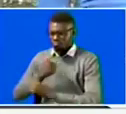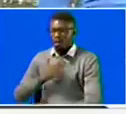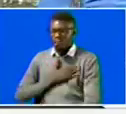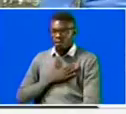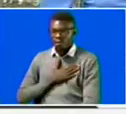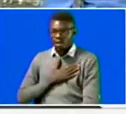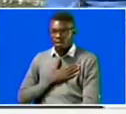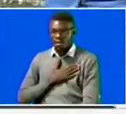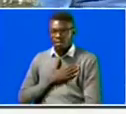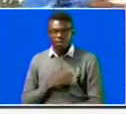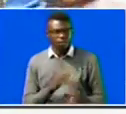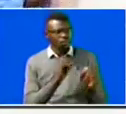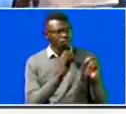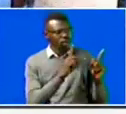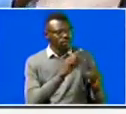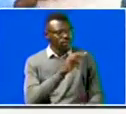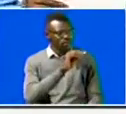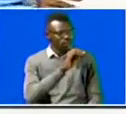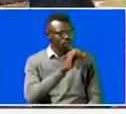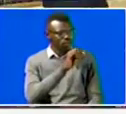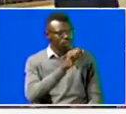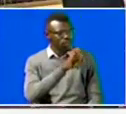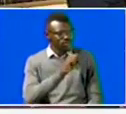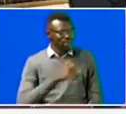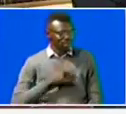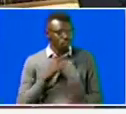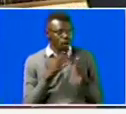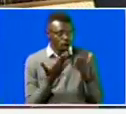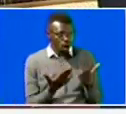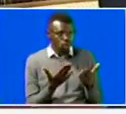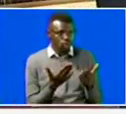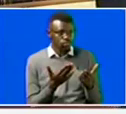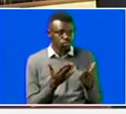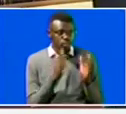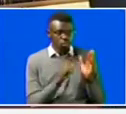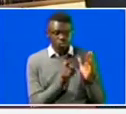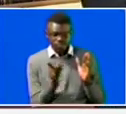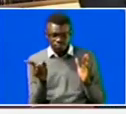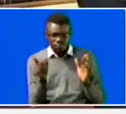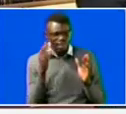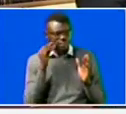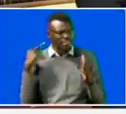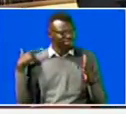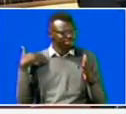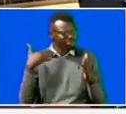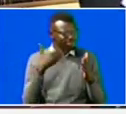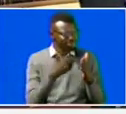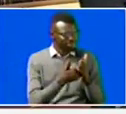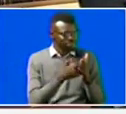right, Moses, wajisikiaje kuwa under mwimbaji mwenye amekuwa kwa miaka na